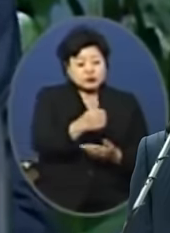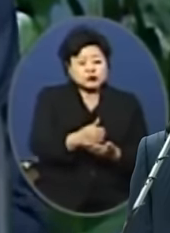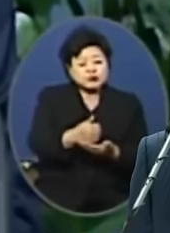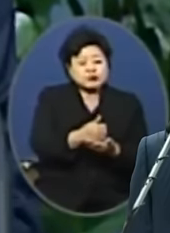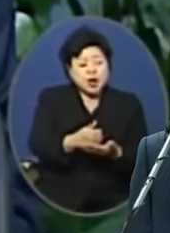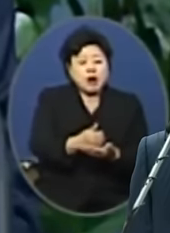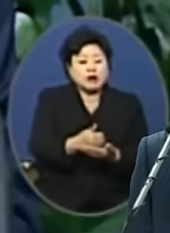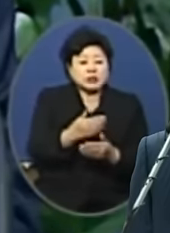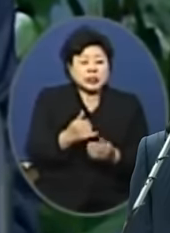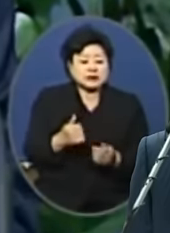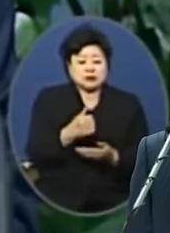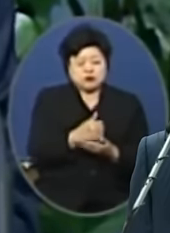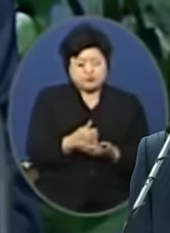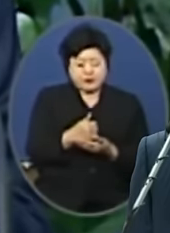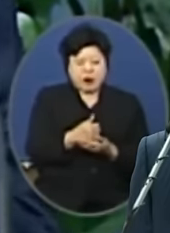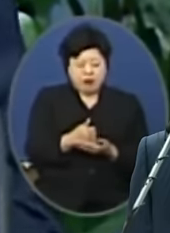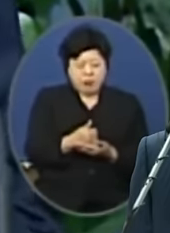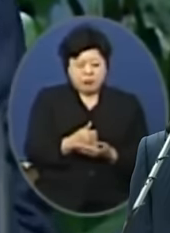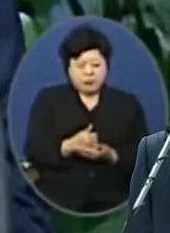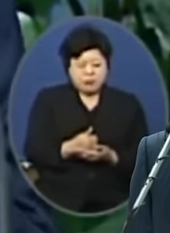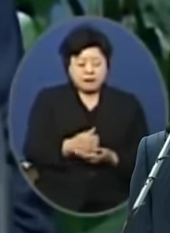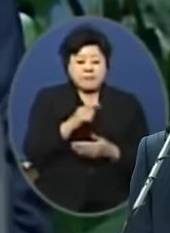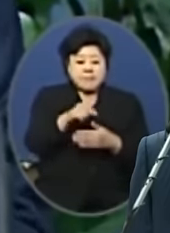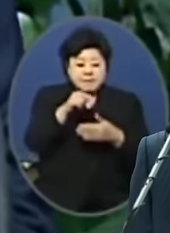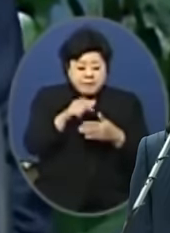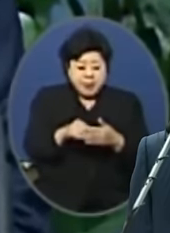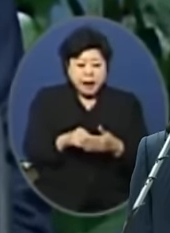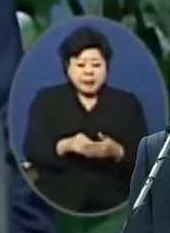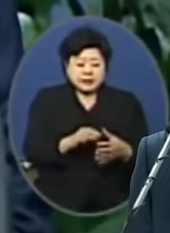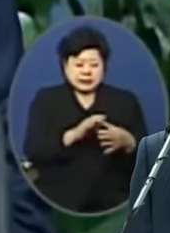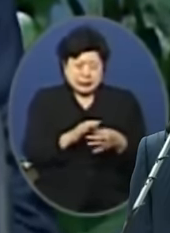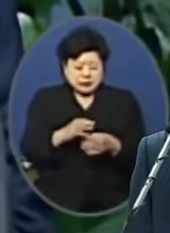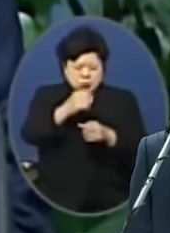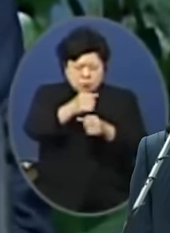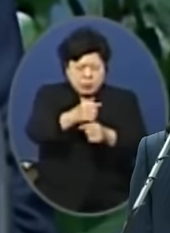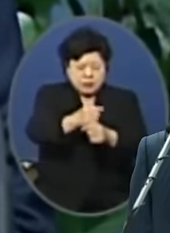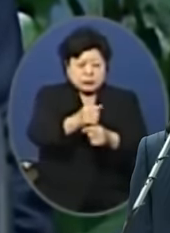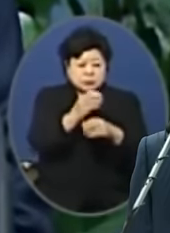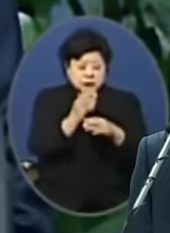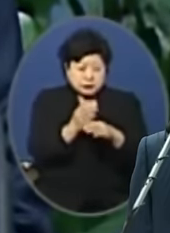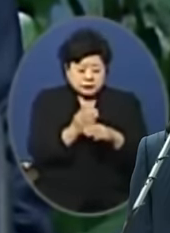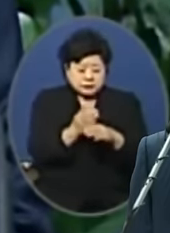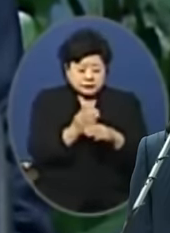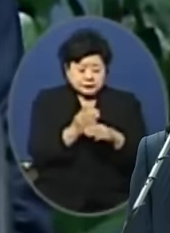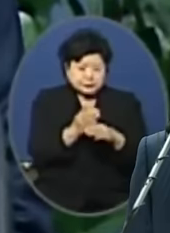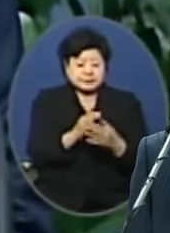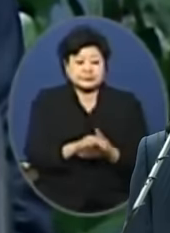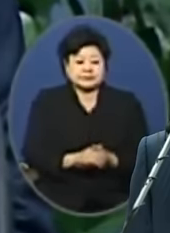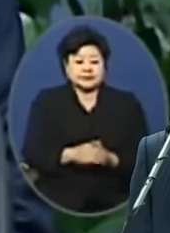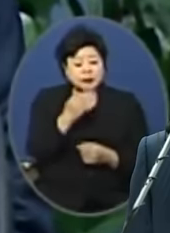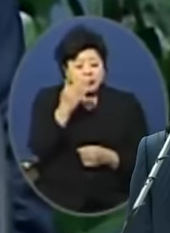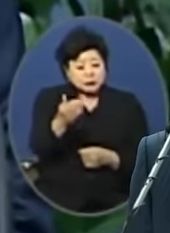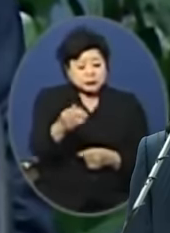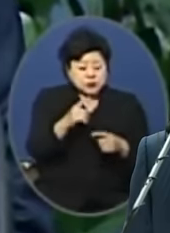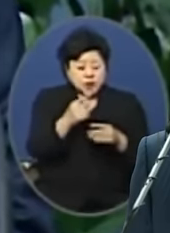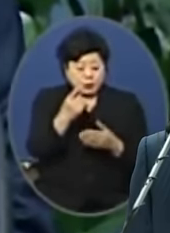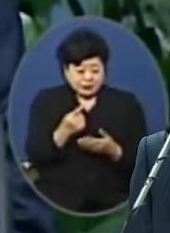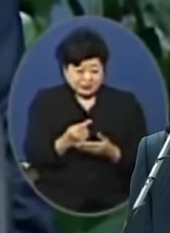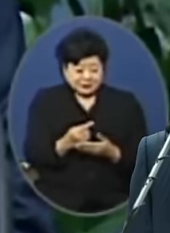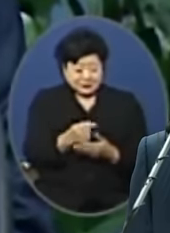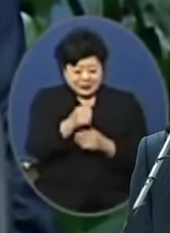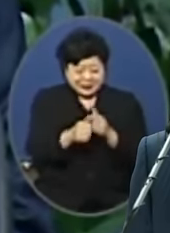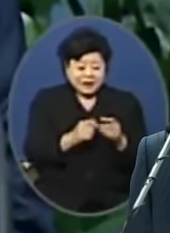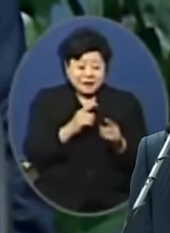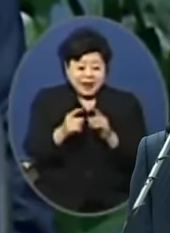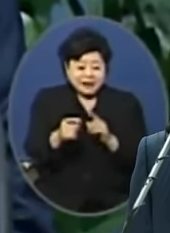운명과 다른 사람의 운명을 여러분 마음속에서 끊임없이 만들고 있습니다. 여러분이 교회 와서